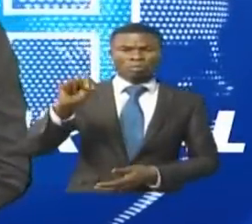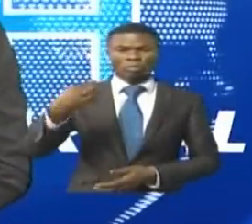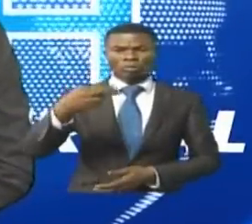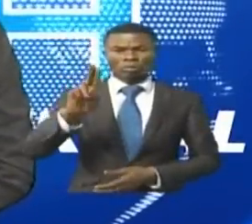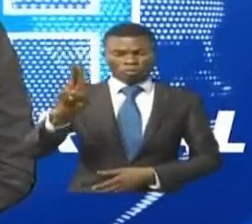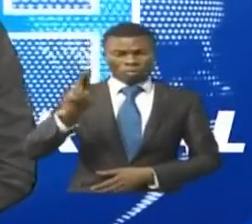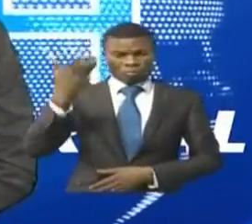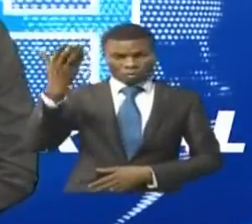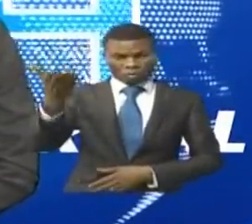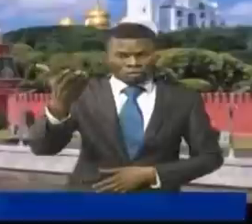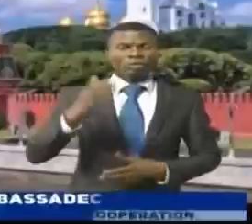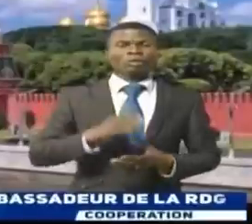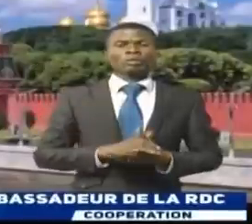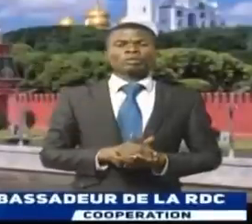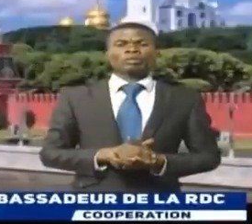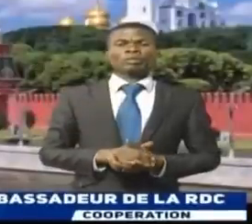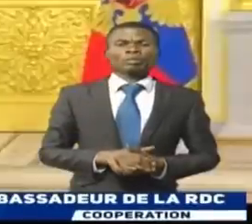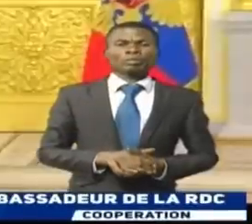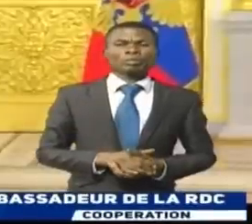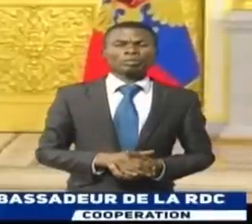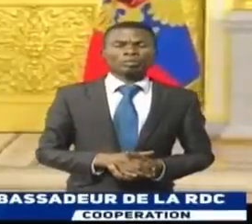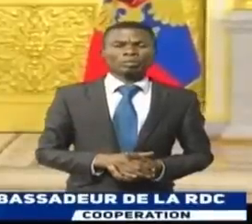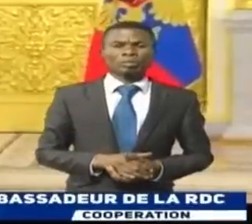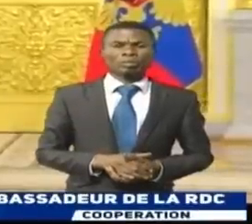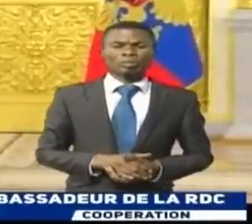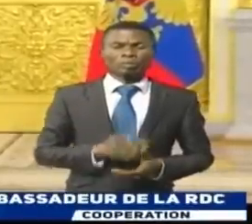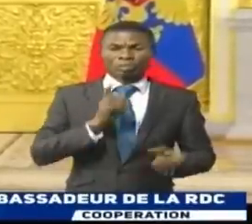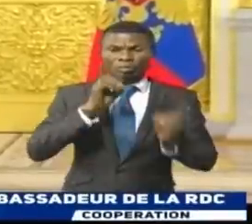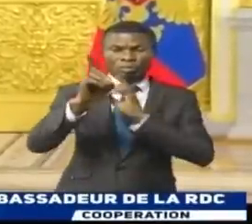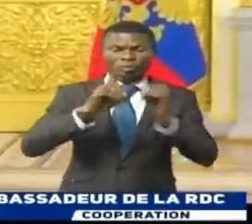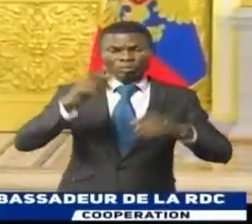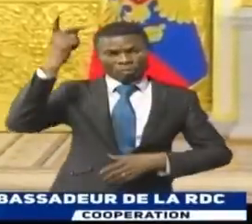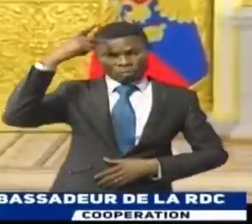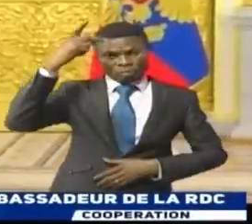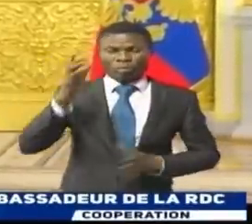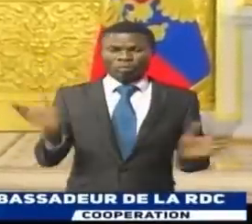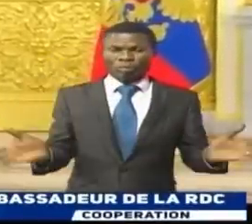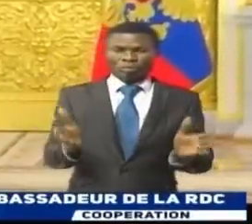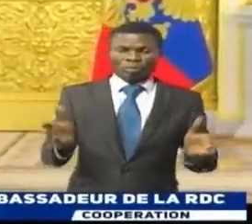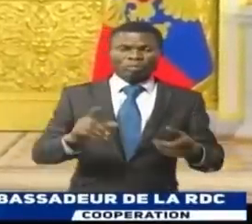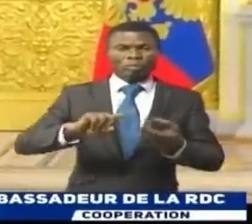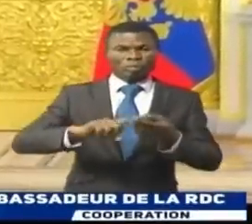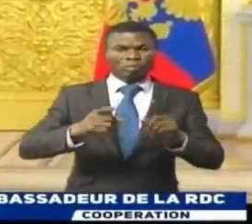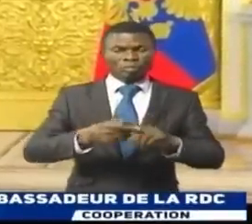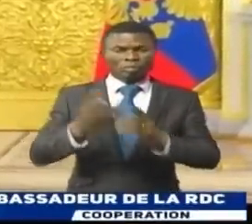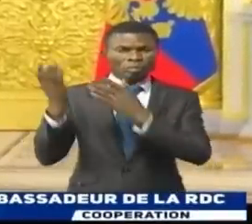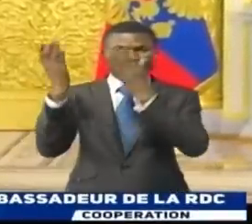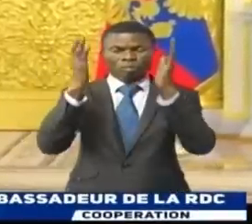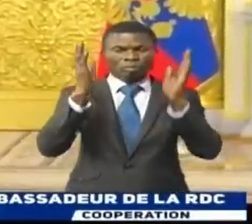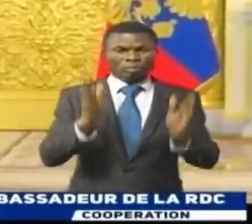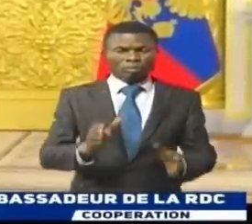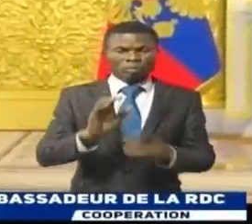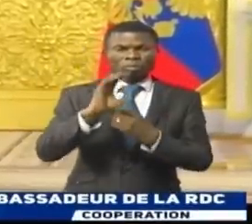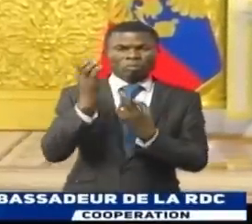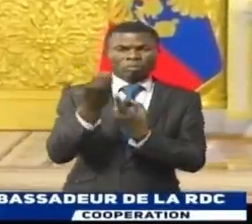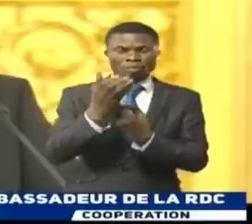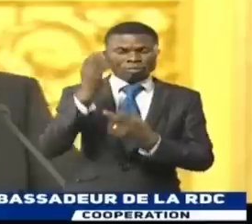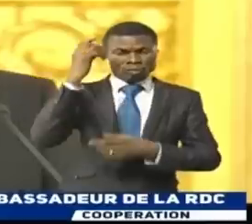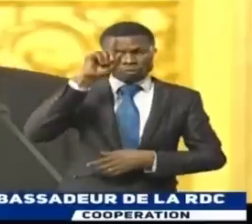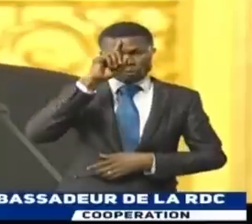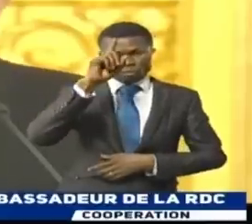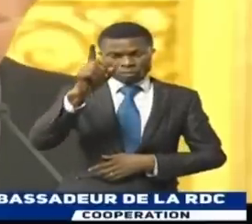Françoise Boulabouaki. Le dialogue politique, le renforcement de relations commerciales, culturelles,